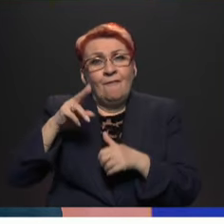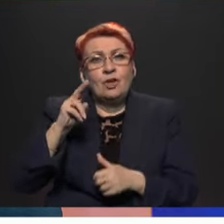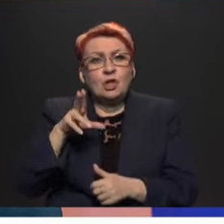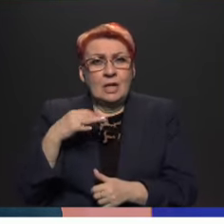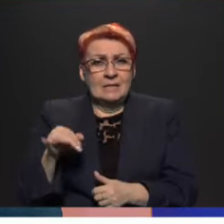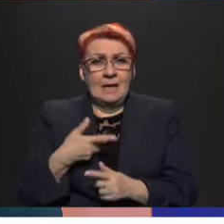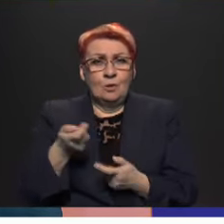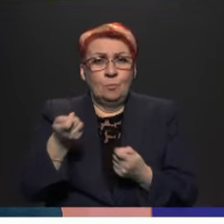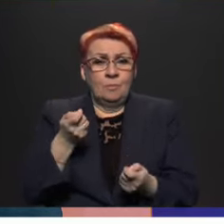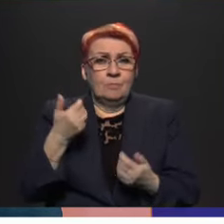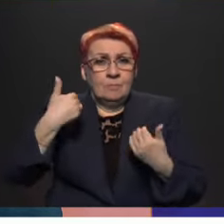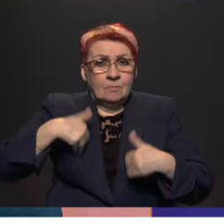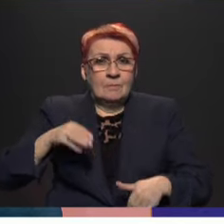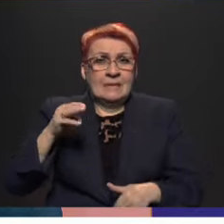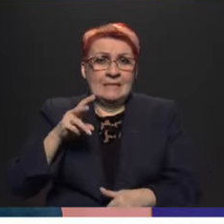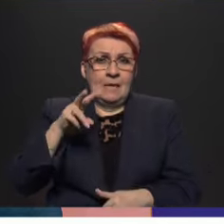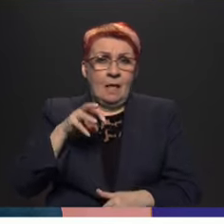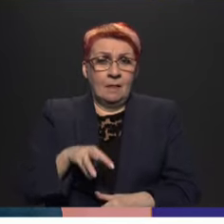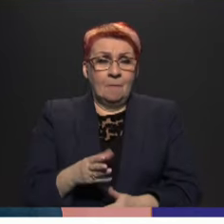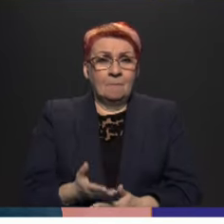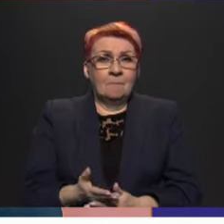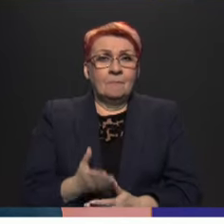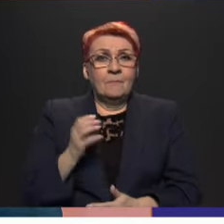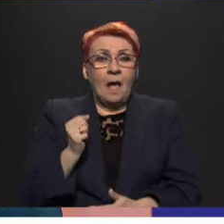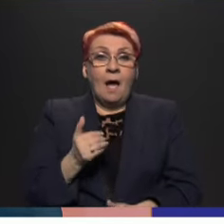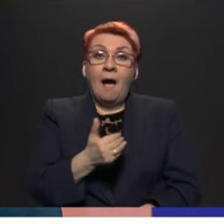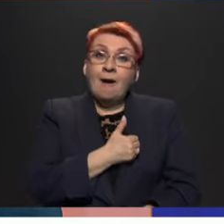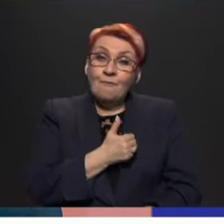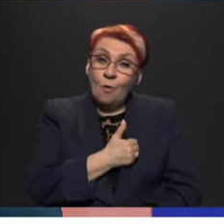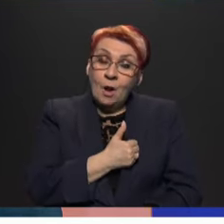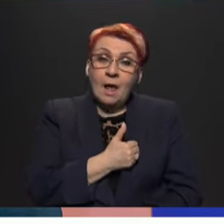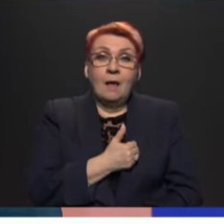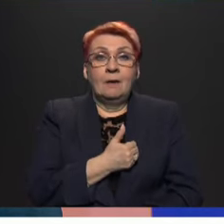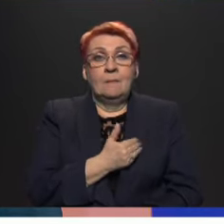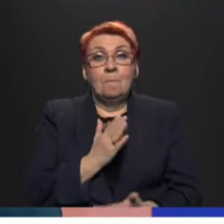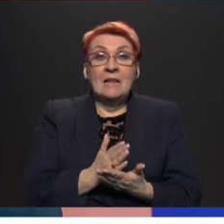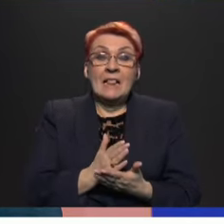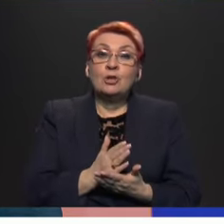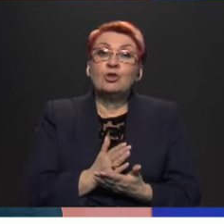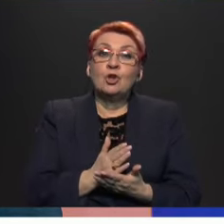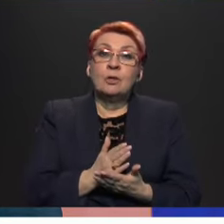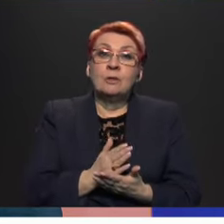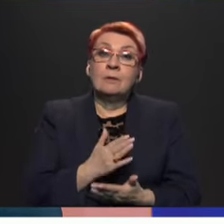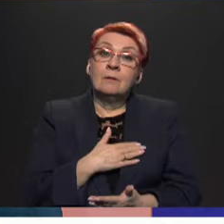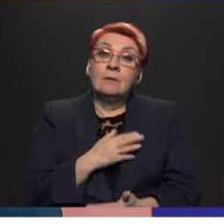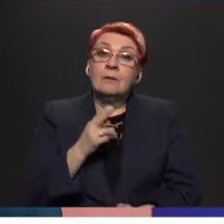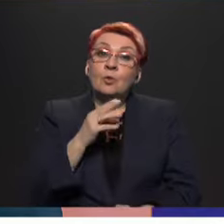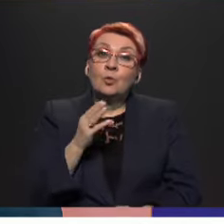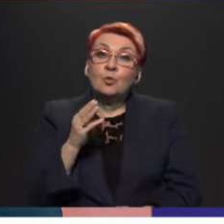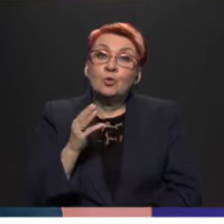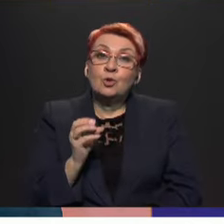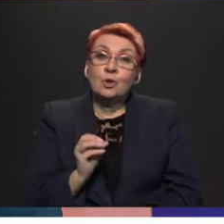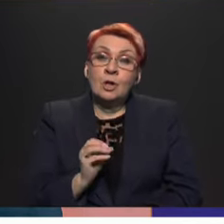управляет непосредственно телом. Вот. А все-таки воля, она принадлежит душе, и именно она